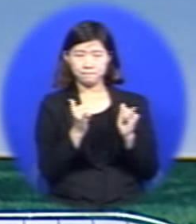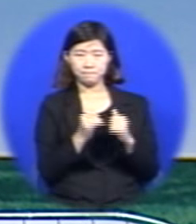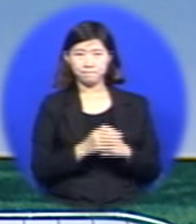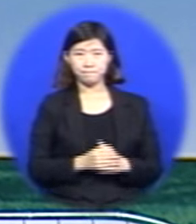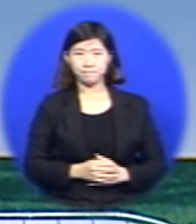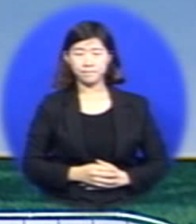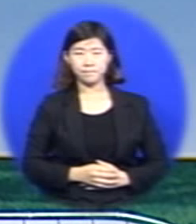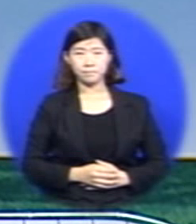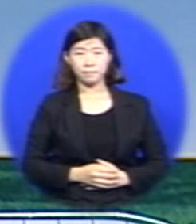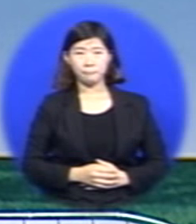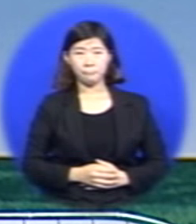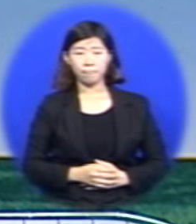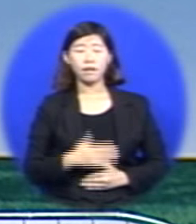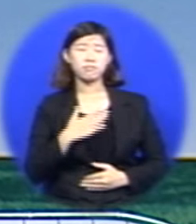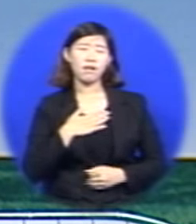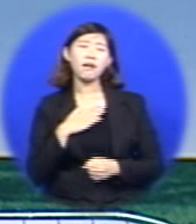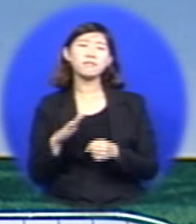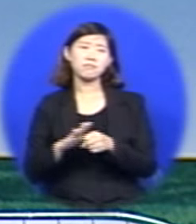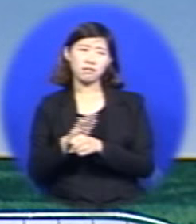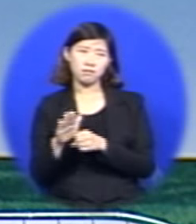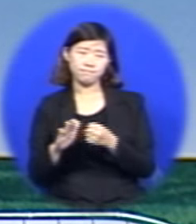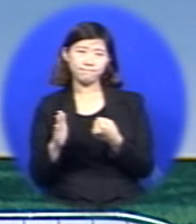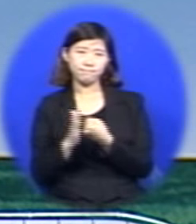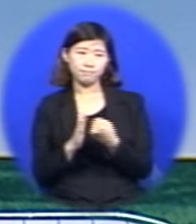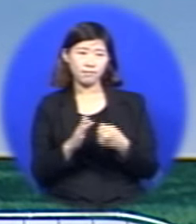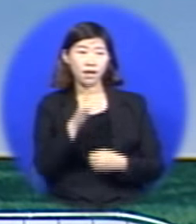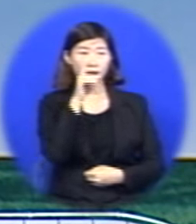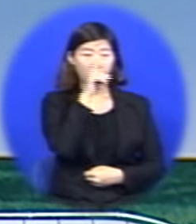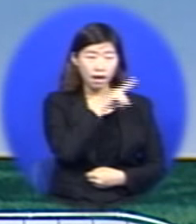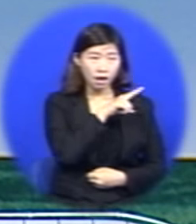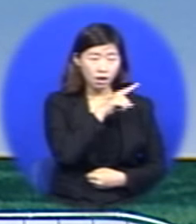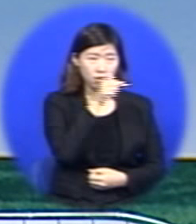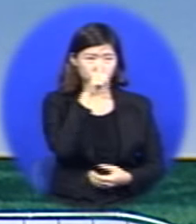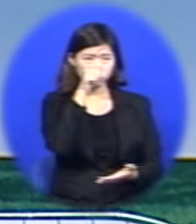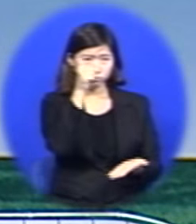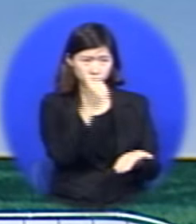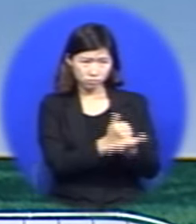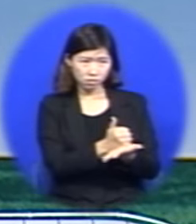사랑하니까 악한 것과 죄를 용납하는 것은 거짓입니다.